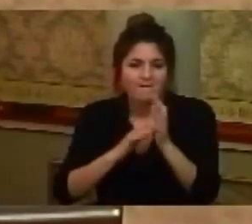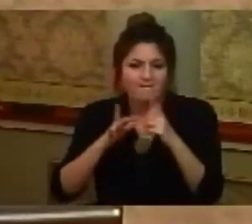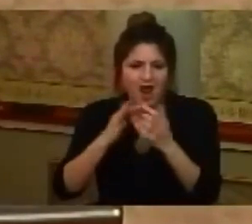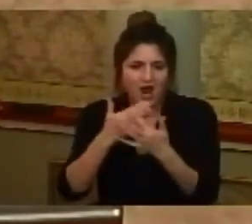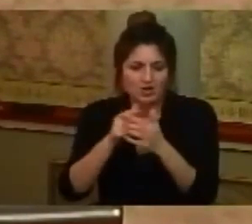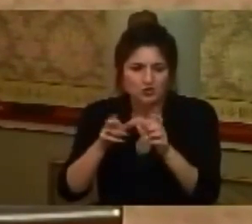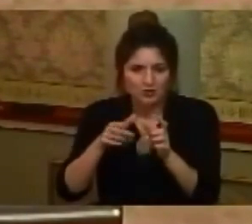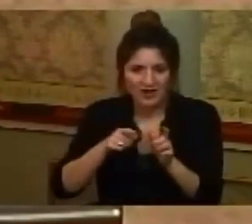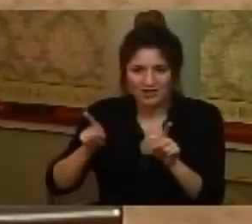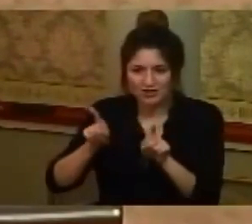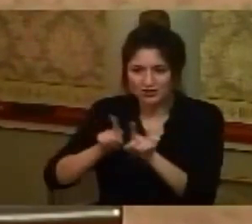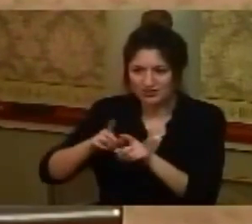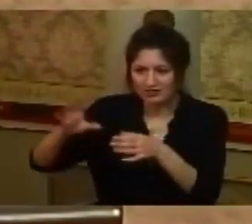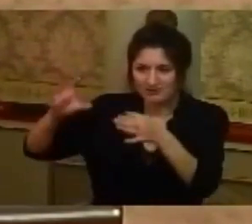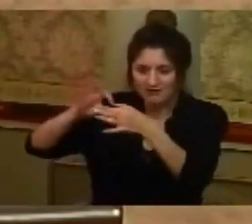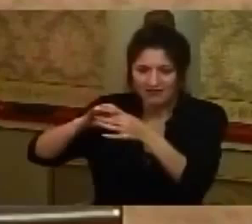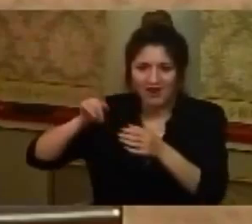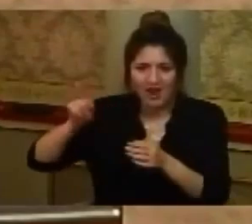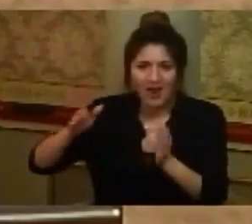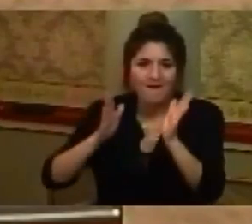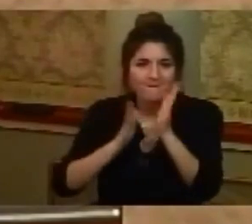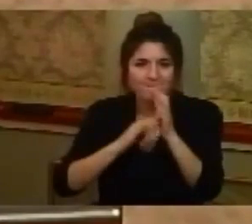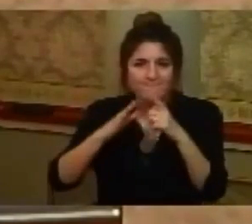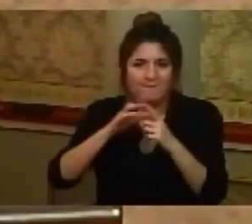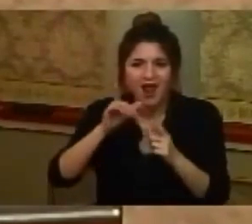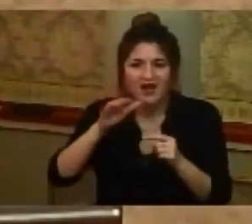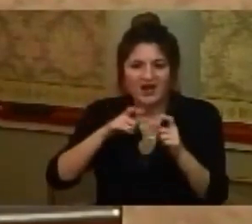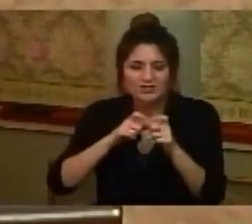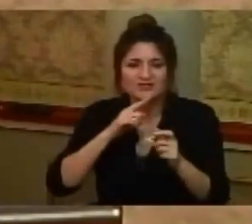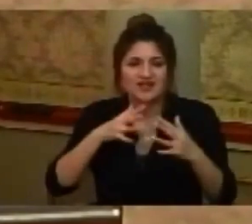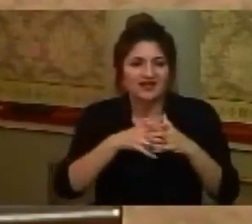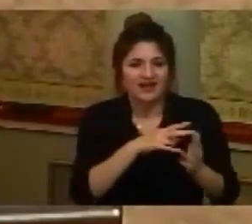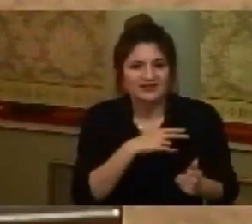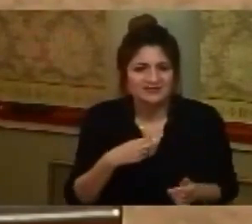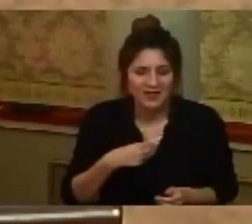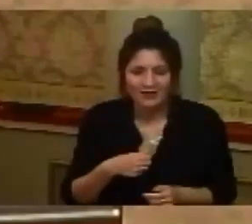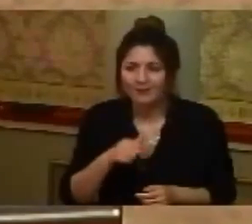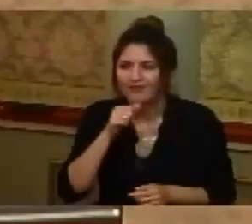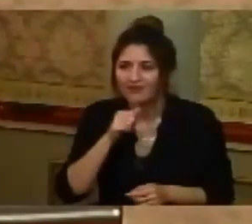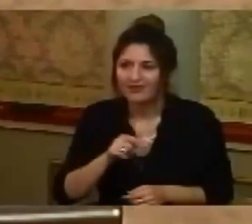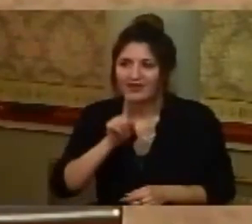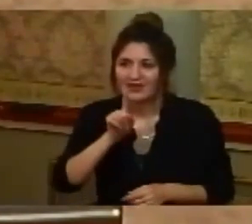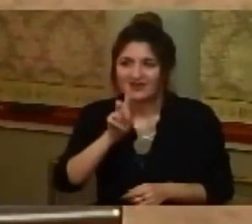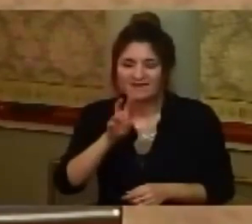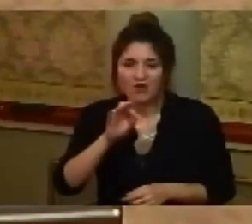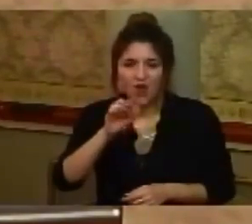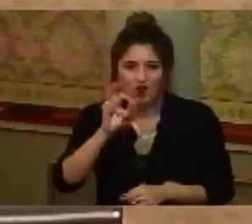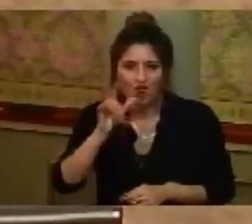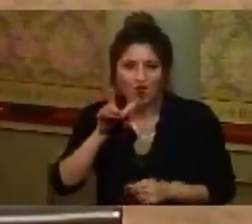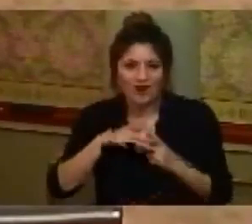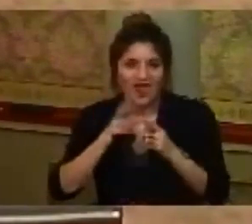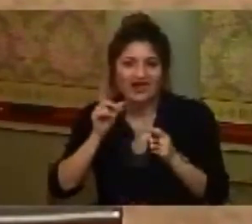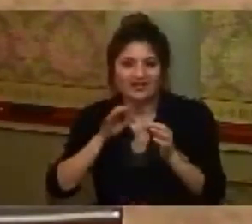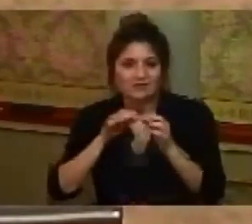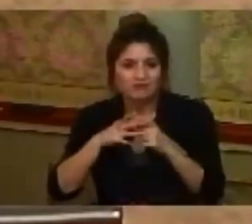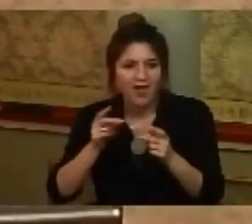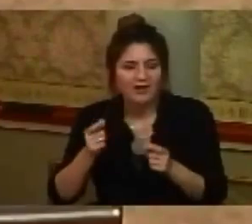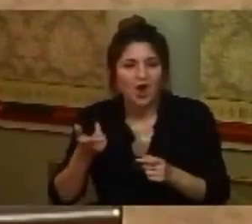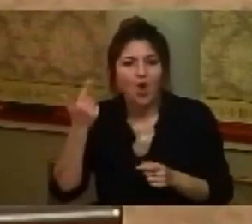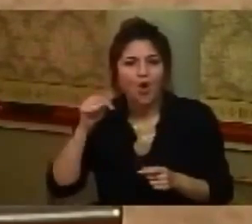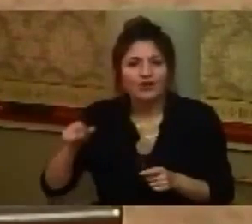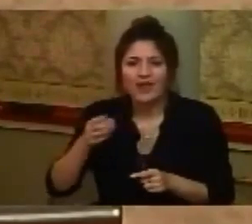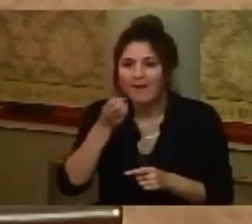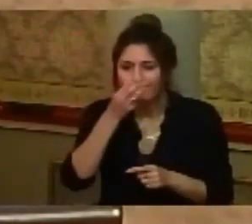sa Gradom Zagrebom, i druga je Ivele Ribara koja je trebala od Prečkog